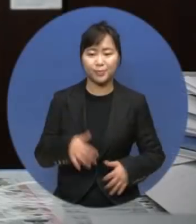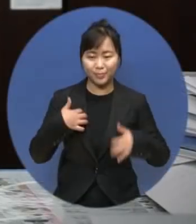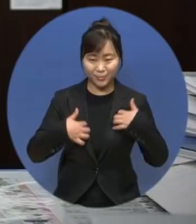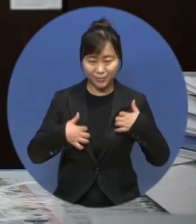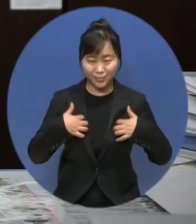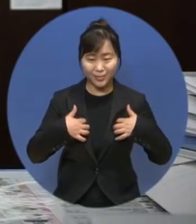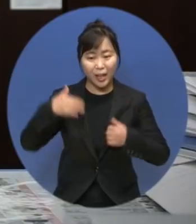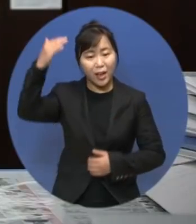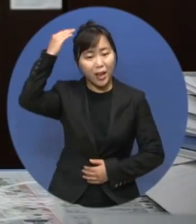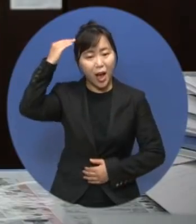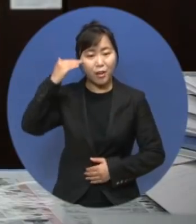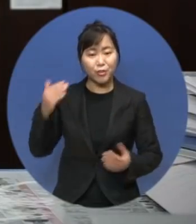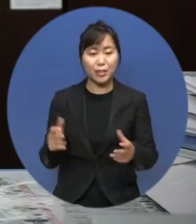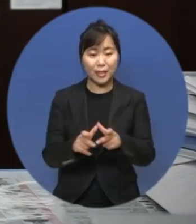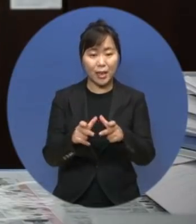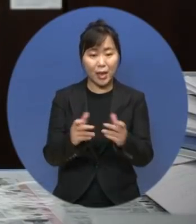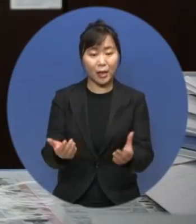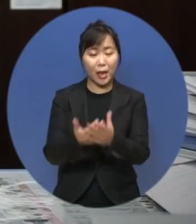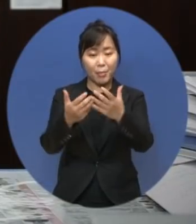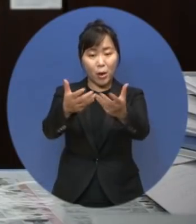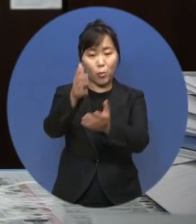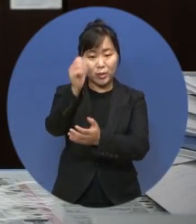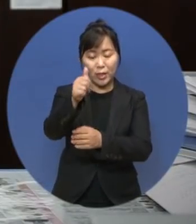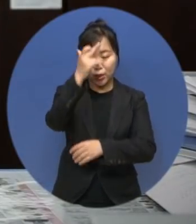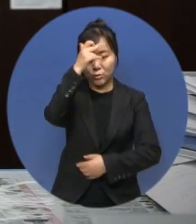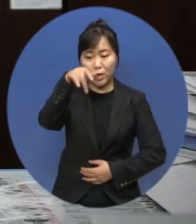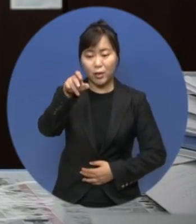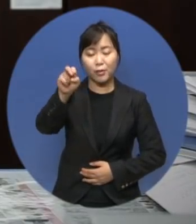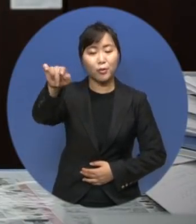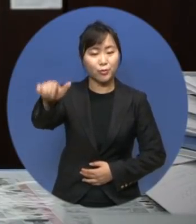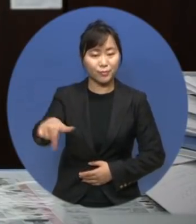반갑습니다. 한국장애인개발원장 최경숙입니다.